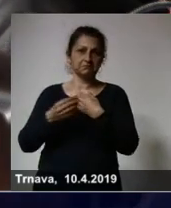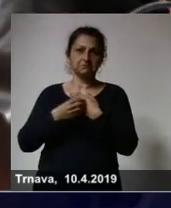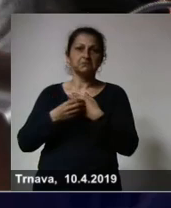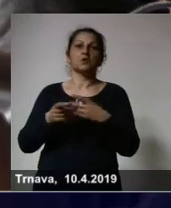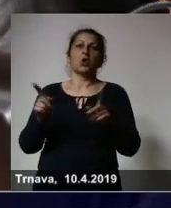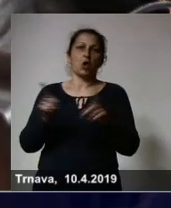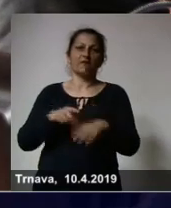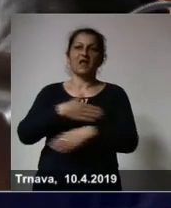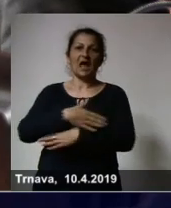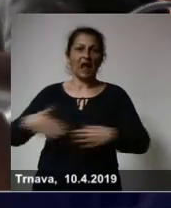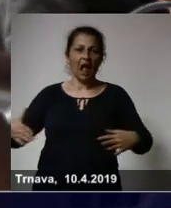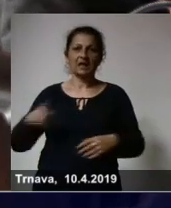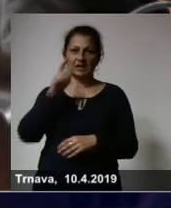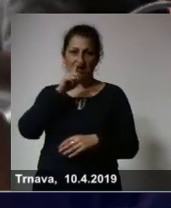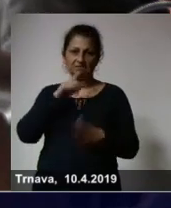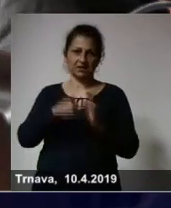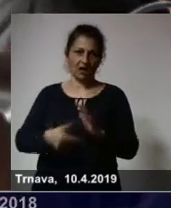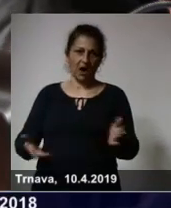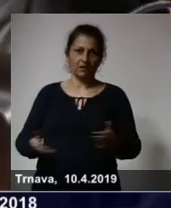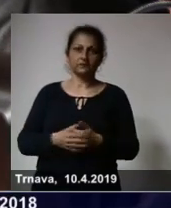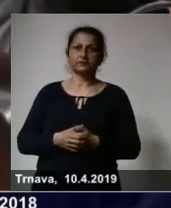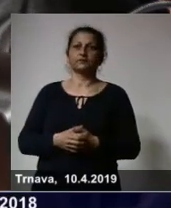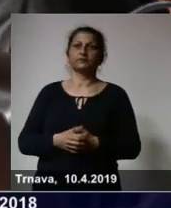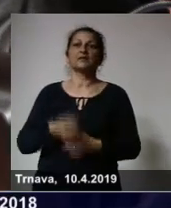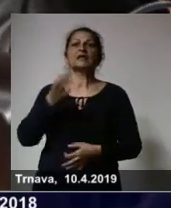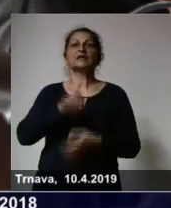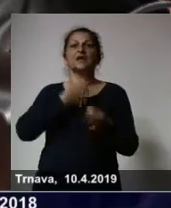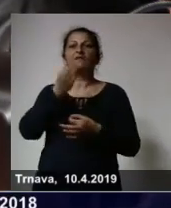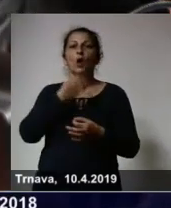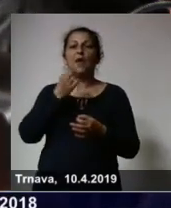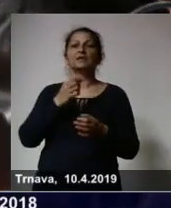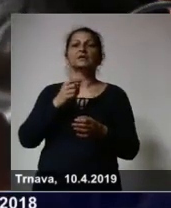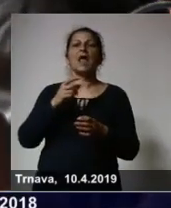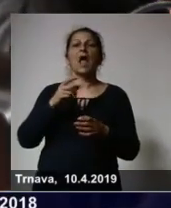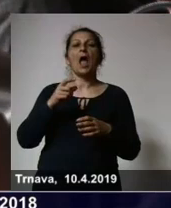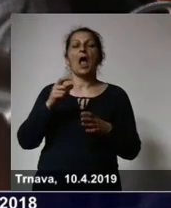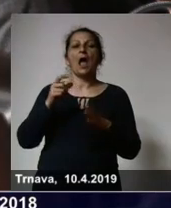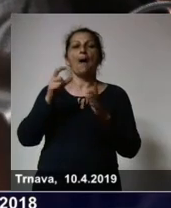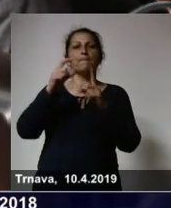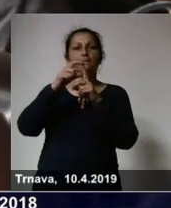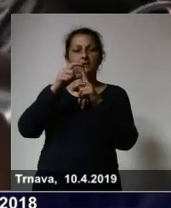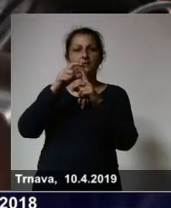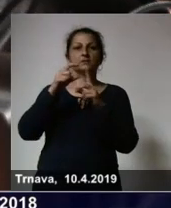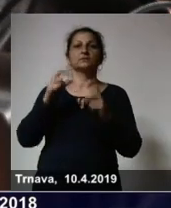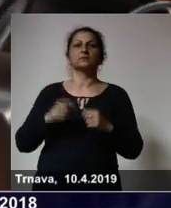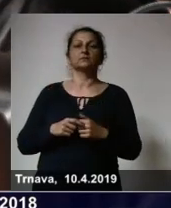aj rada TTSK. Informáciou pod písmenom B je